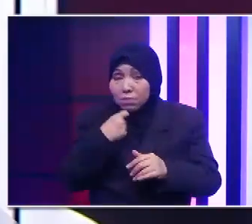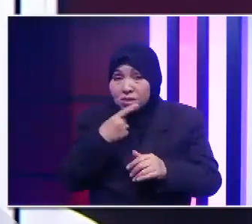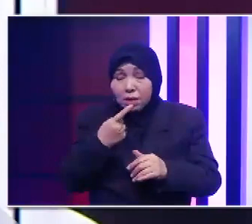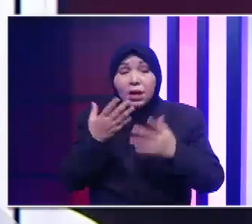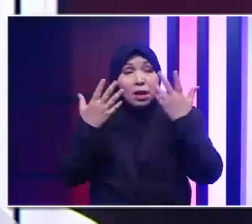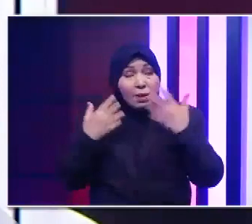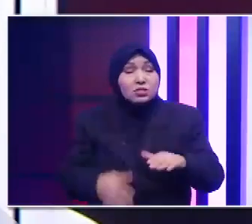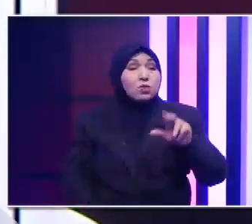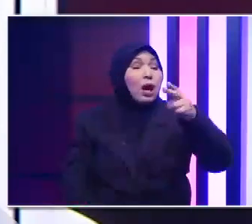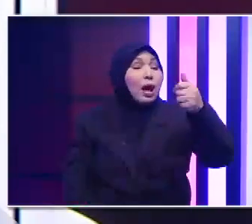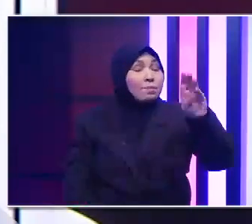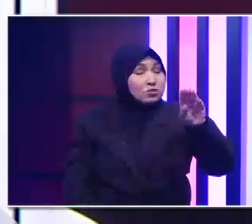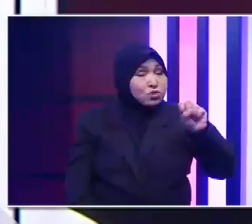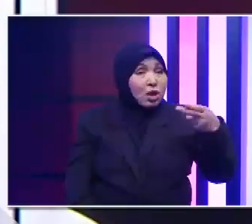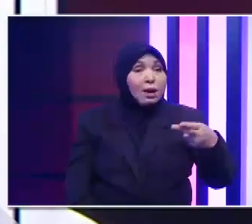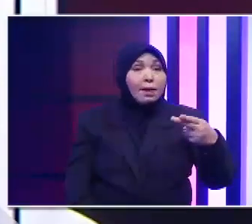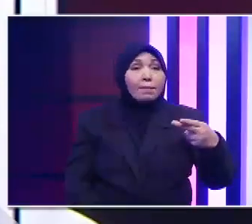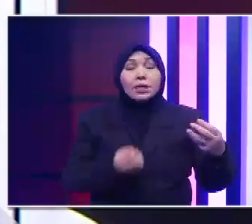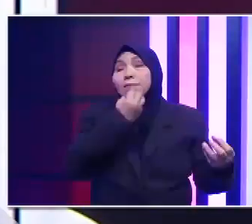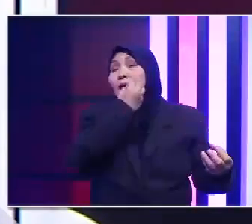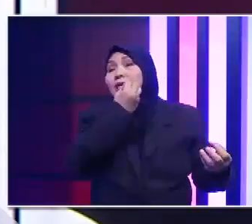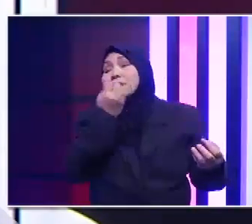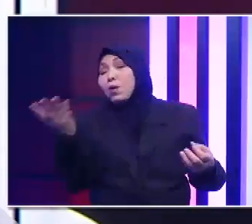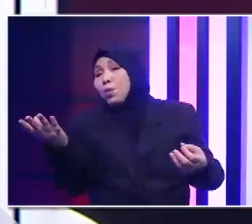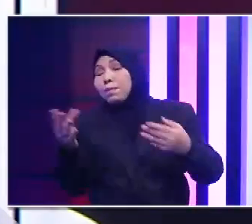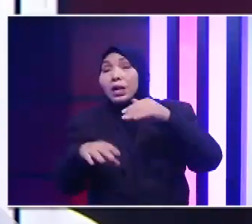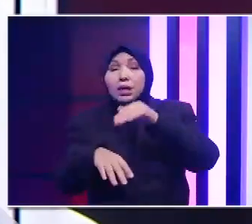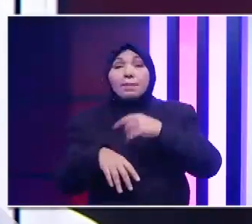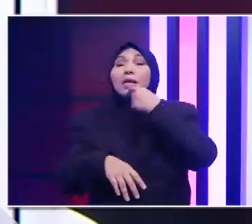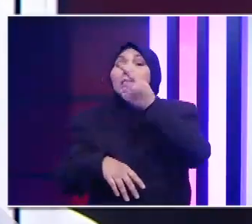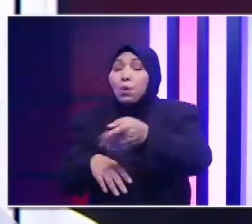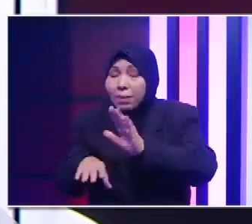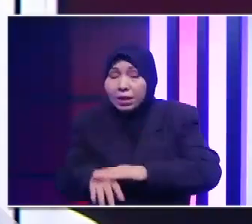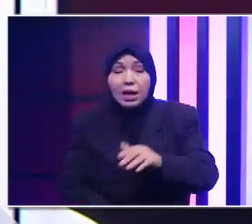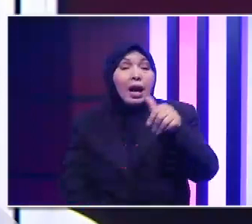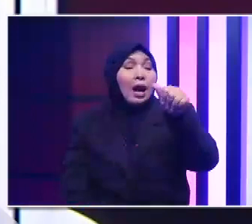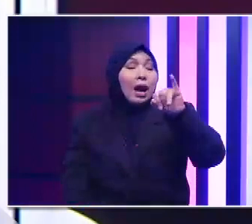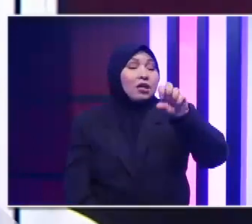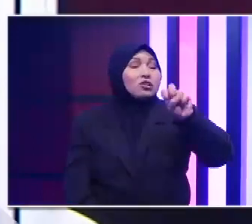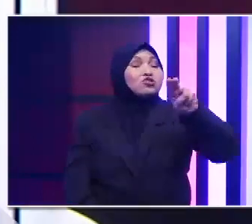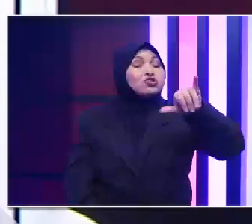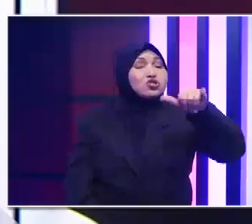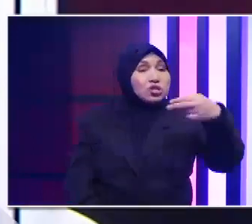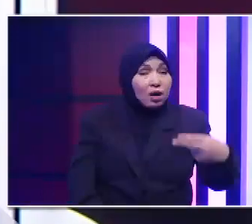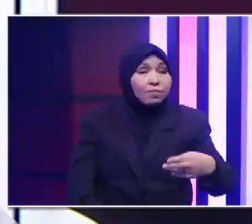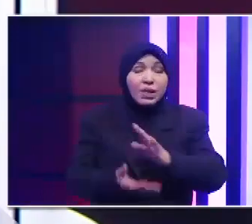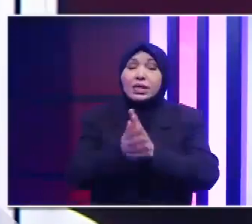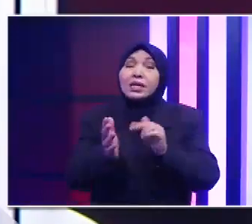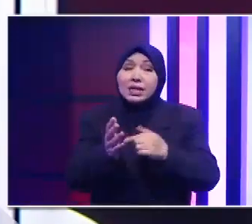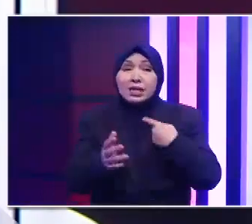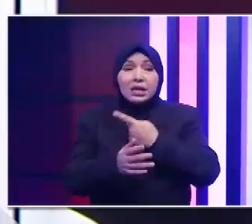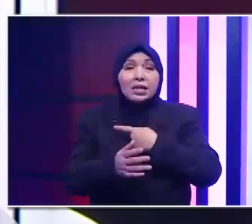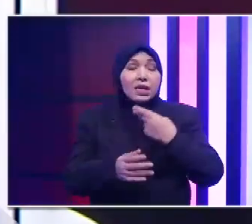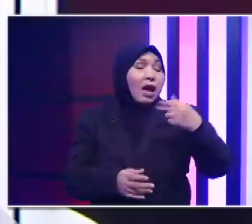kemudian hapsah pula pergi memberitahu pendeta sebut dengan dengan Aisyah radhiallahu anha jadi ini kita ga